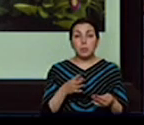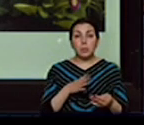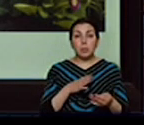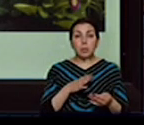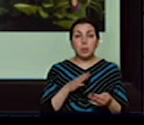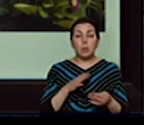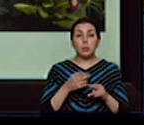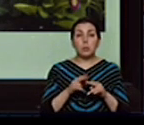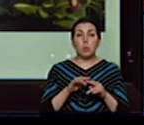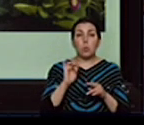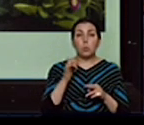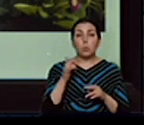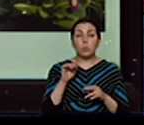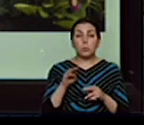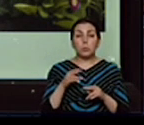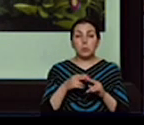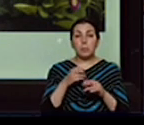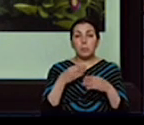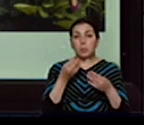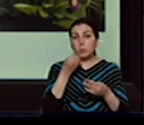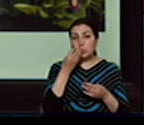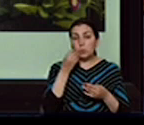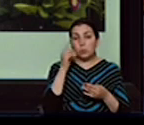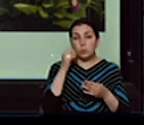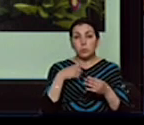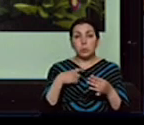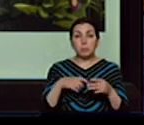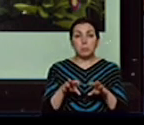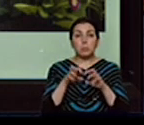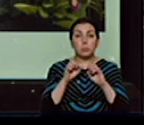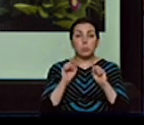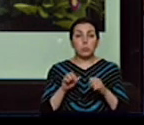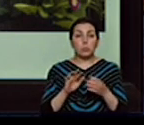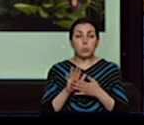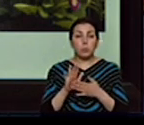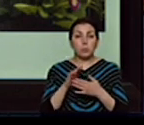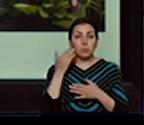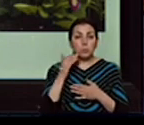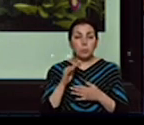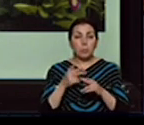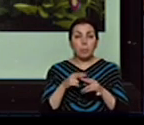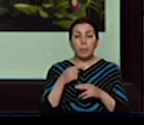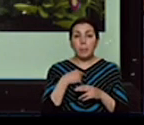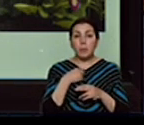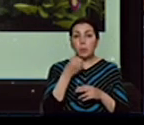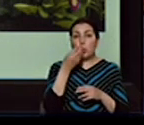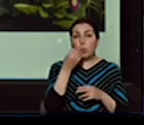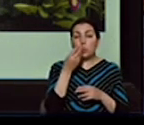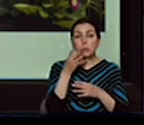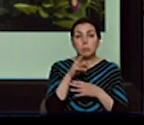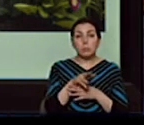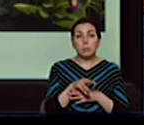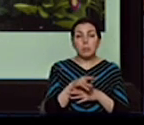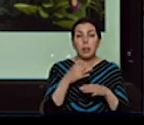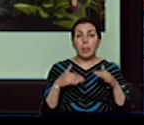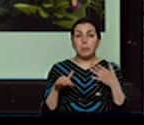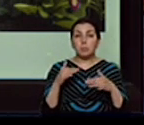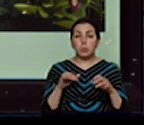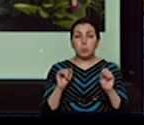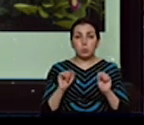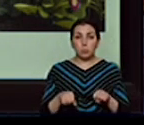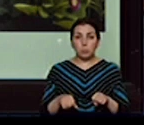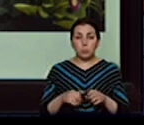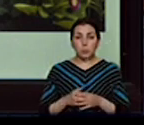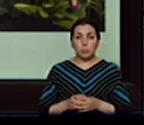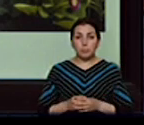gullarga qo'yilgan suvlarni o'ziga shimib oladi. Natijada biz gullarni so'litib, nimjon holatga keltirib qo'yishimiz